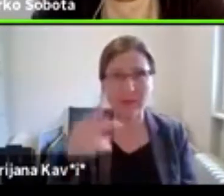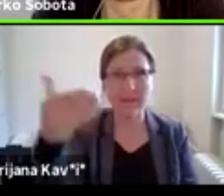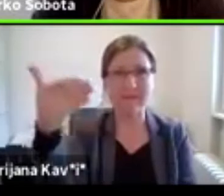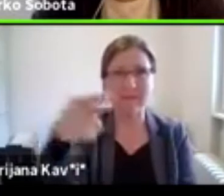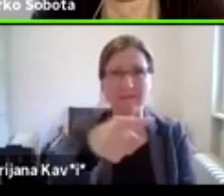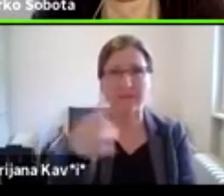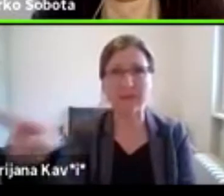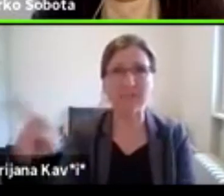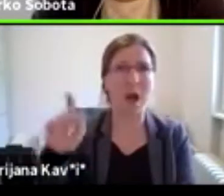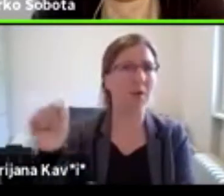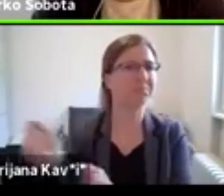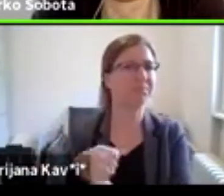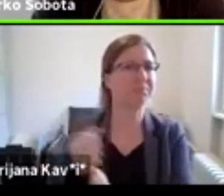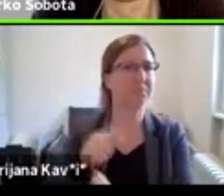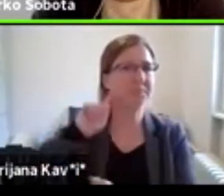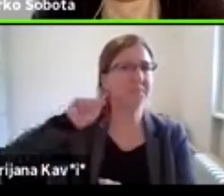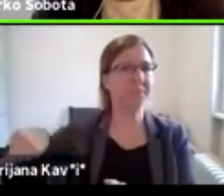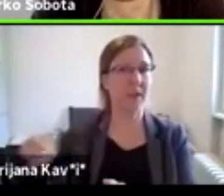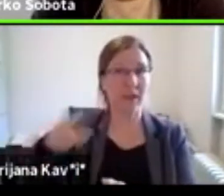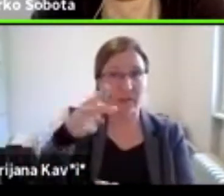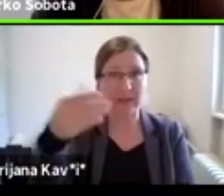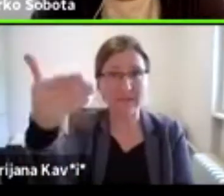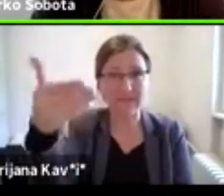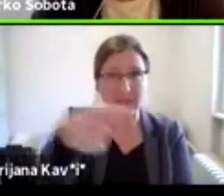gdje dođete u pogon gdje ljudi ne nose maske.